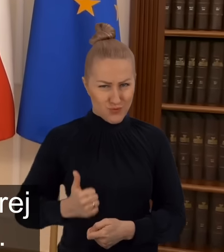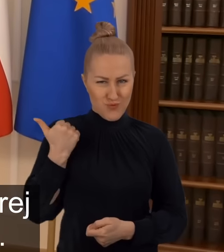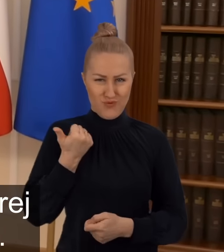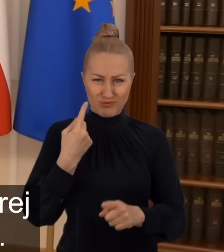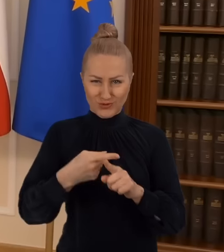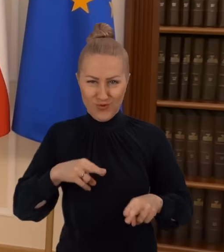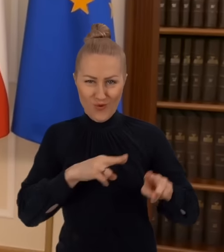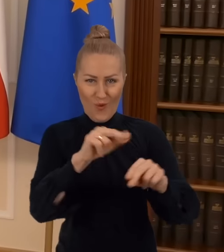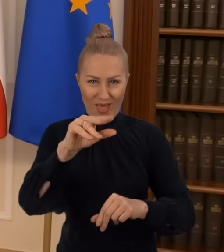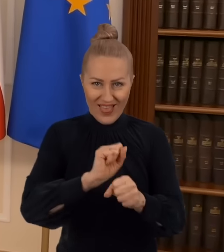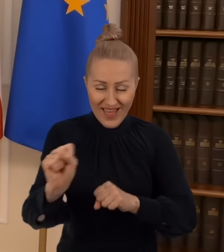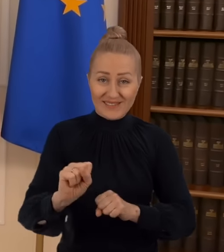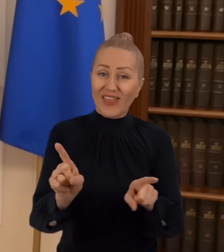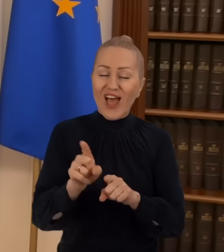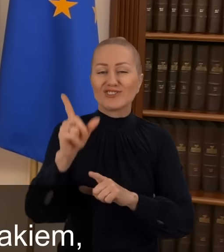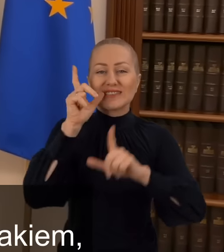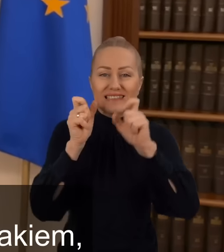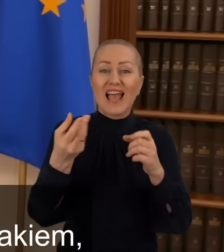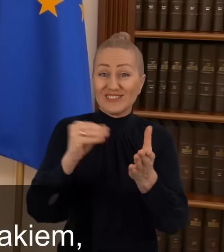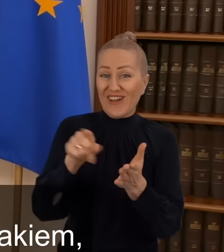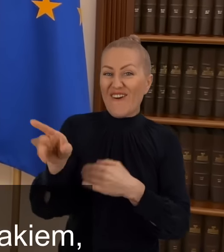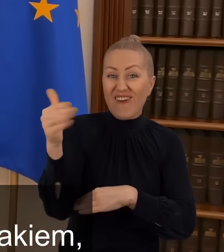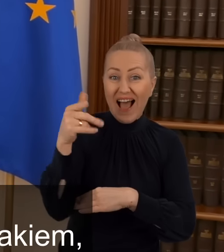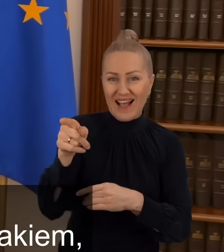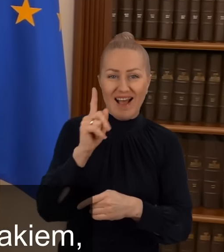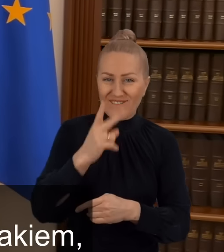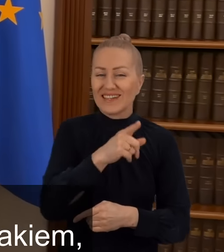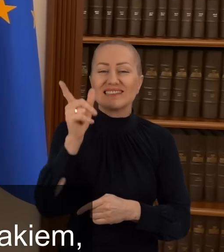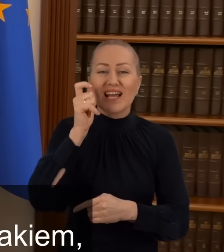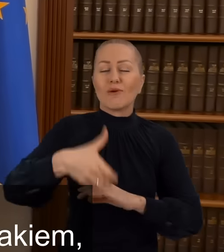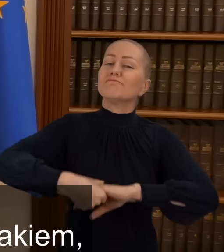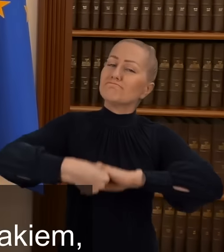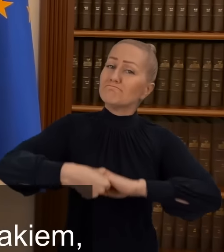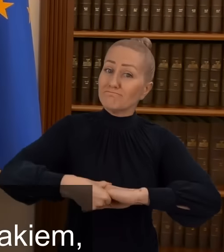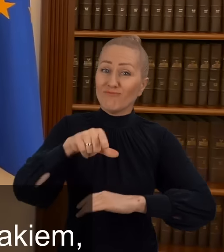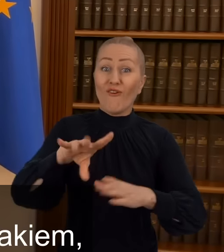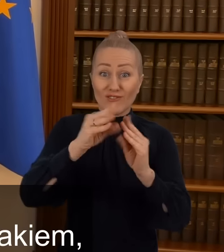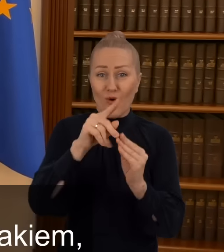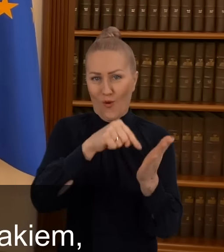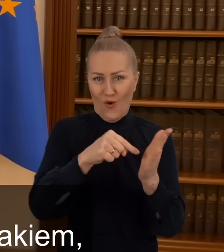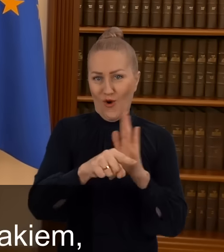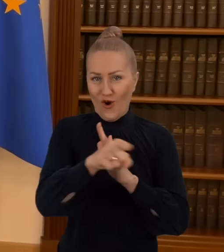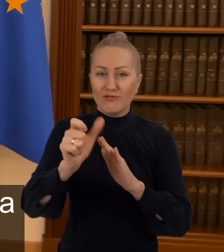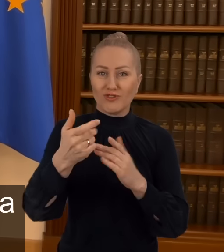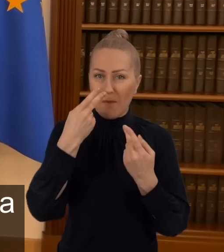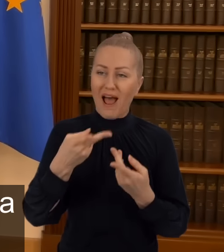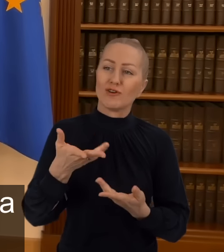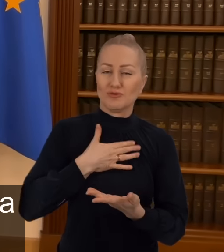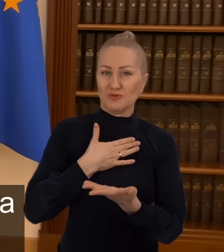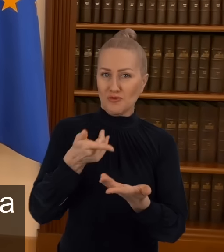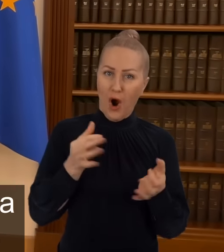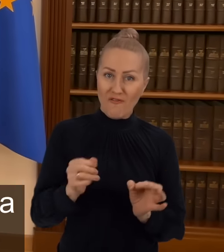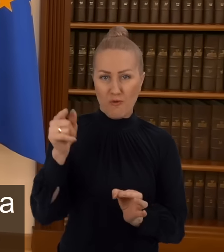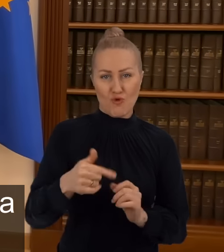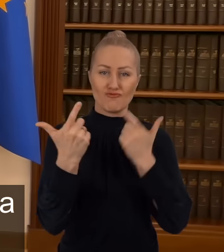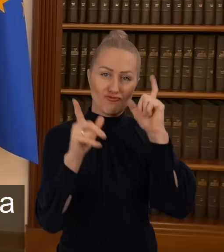jesteśmy. To też tak zwane zdjęcia na flagach, czyli te wszystkie zdjęcia z handshake'iem, które w sposób